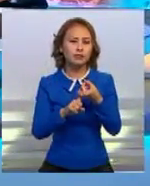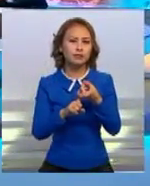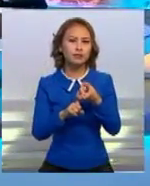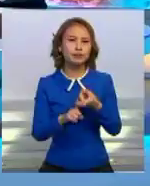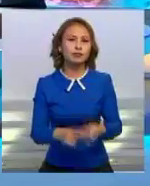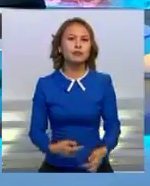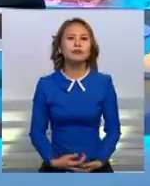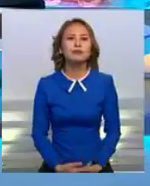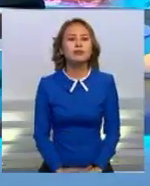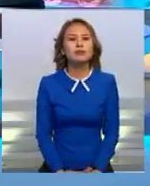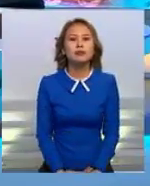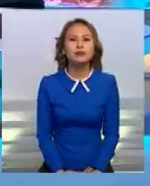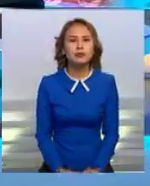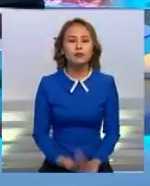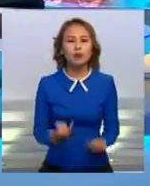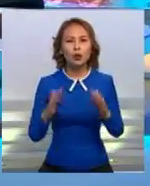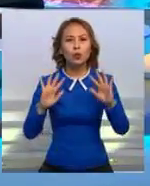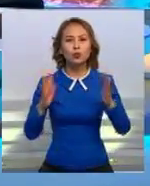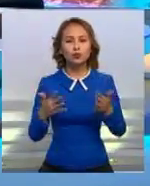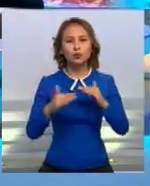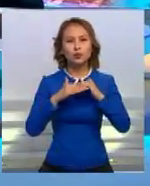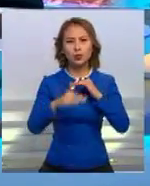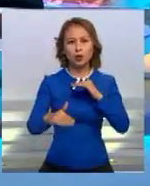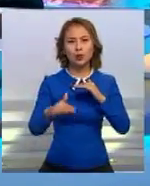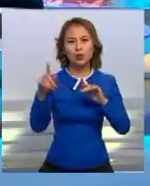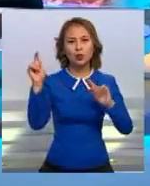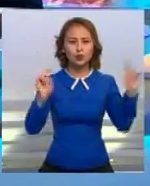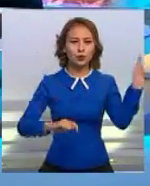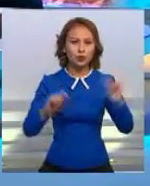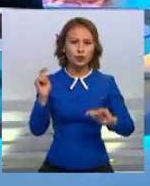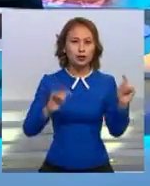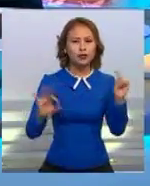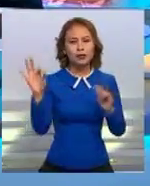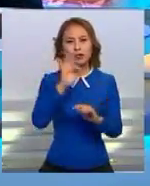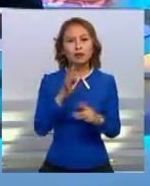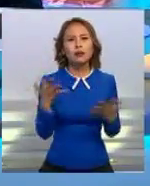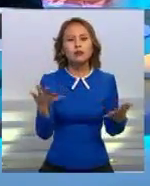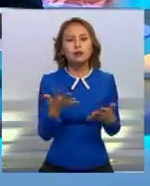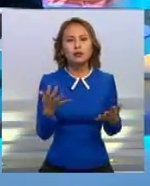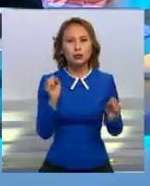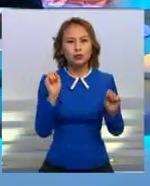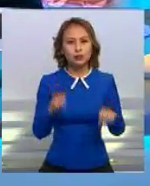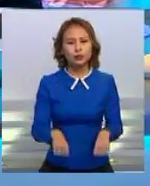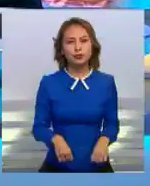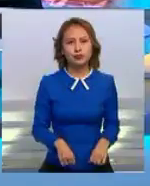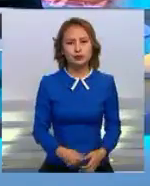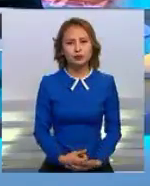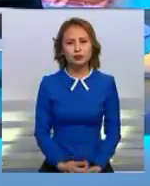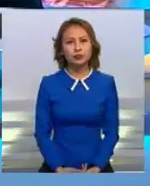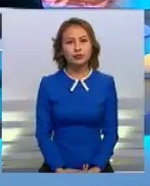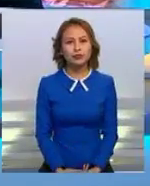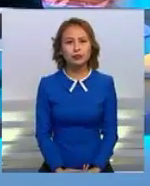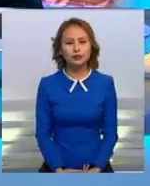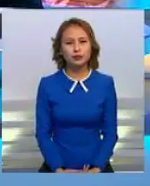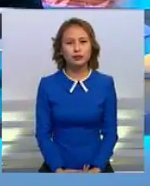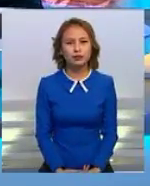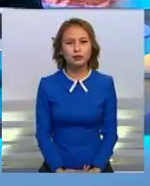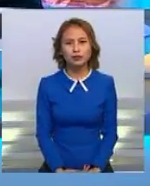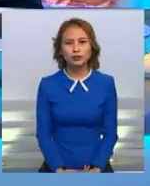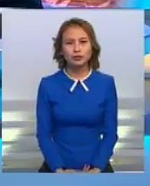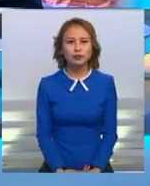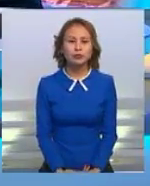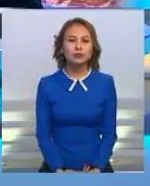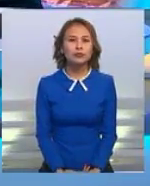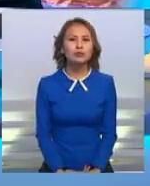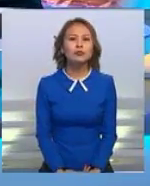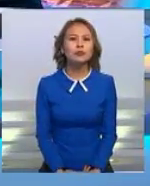тұр. Нұржан, қайырлы күн. Жалпы бүгінгі шара Қазақстанның туризм саласына қандай үлес қосады? Сарапшылар не дейді?